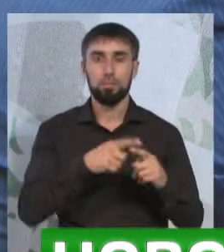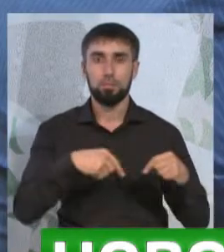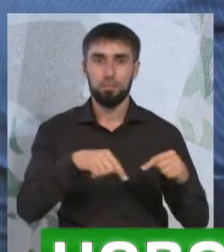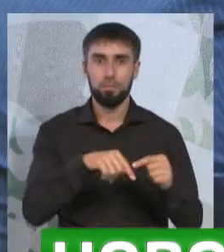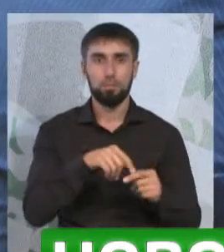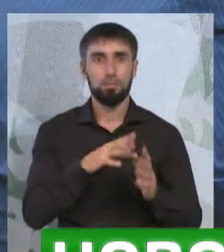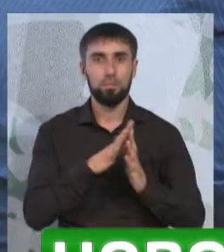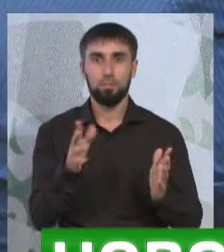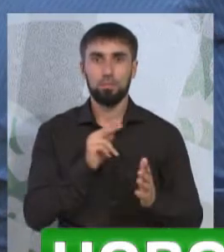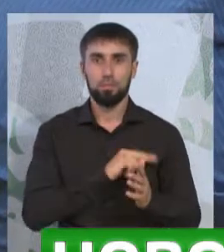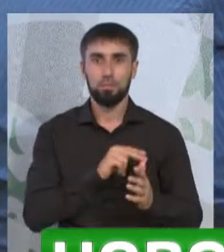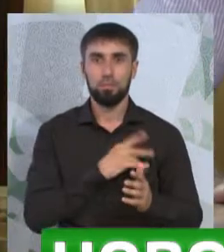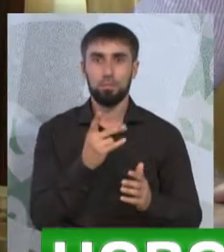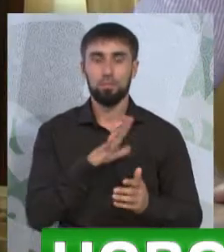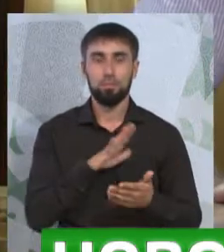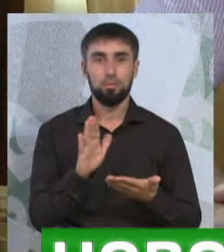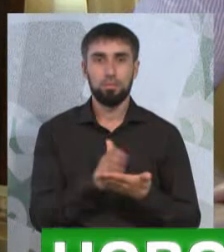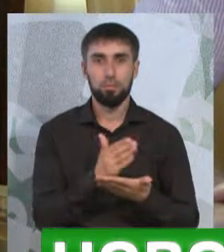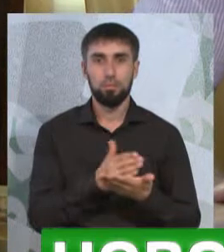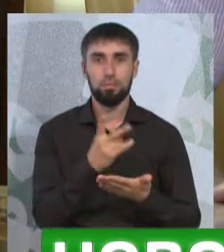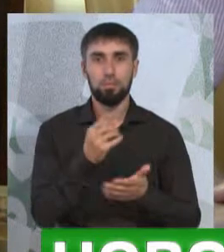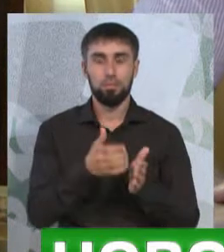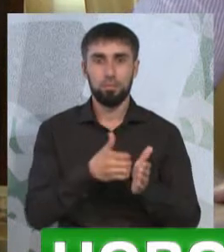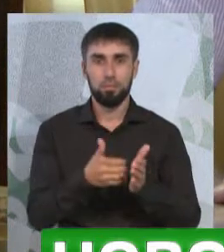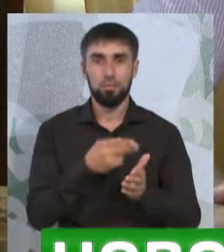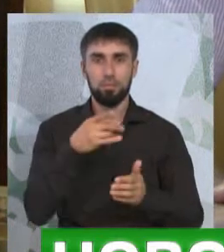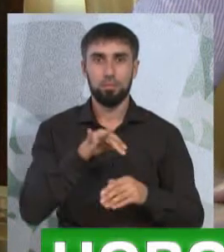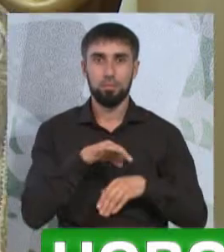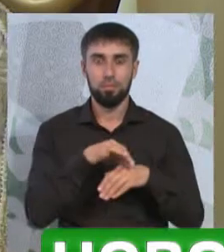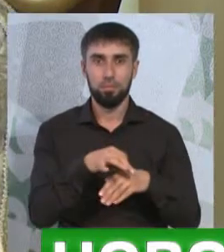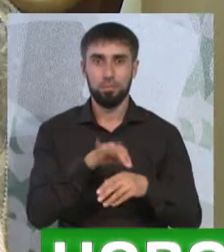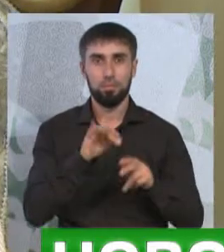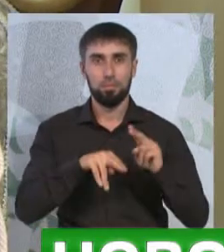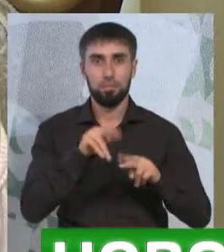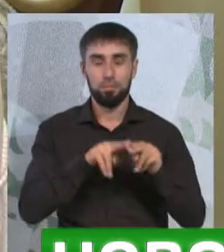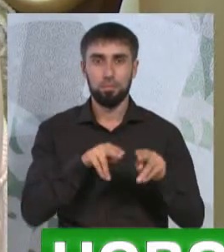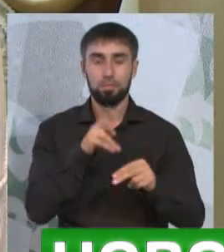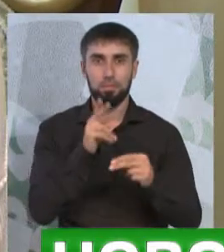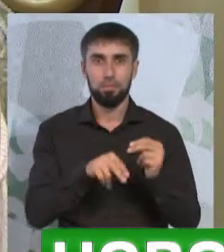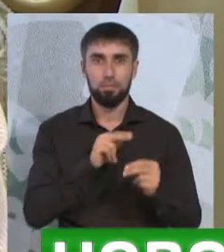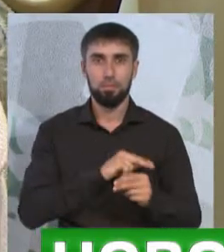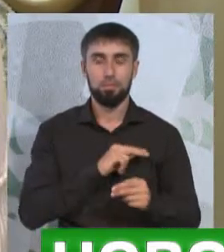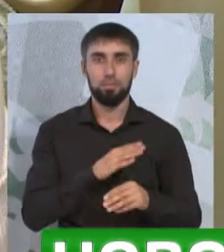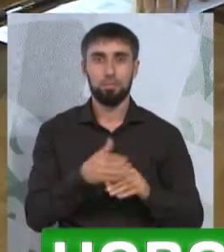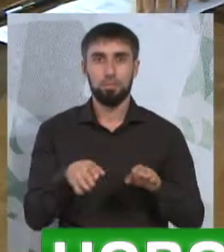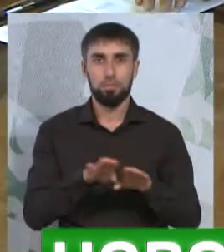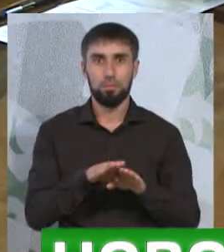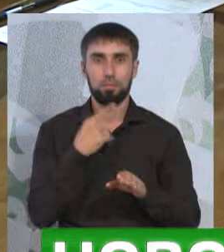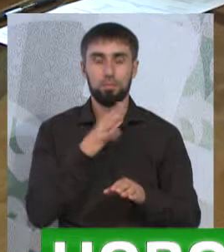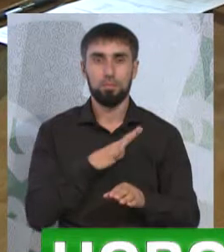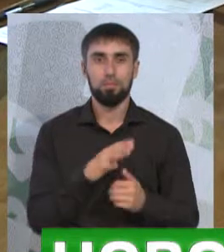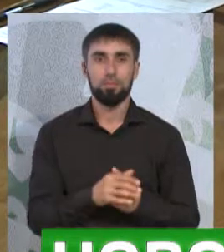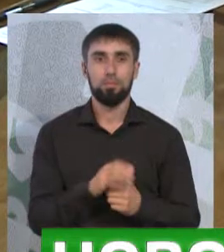предстоит большая работа по устранению недостатков при проведении и завершении строительных работ. Кроме того, он подчеркнул, что